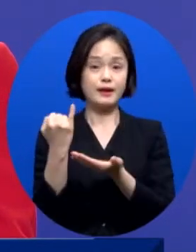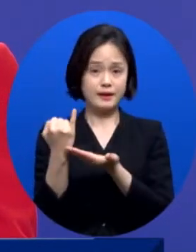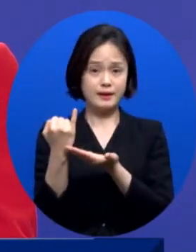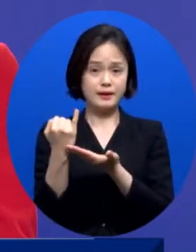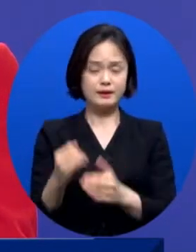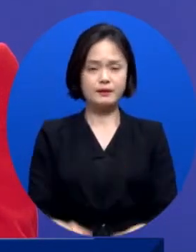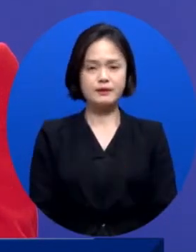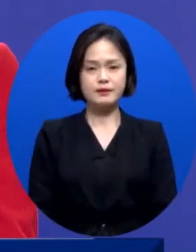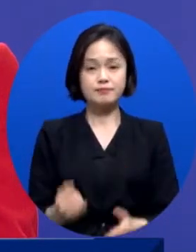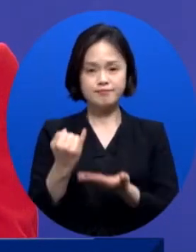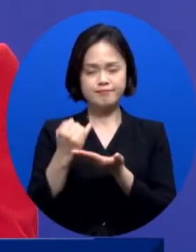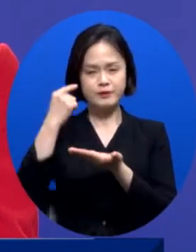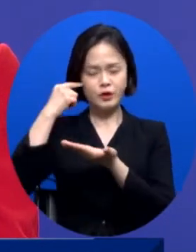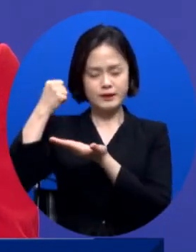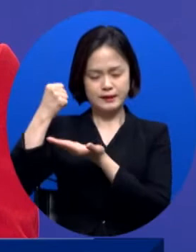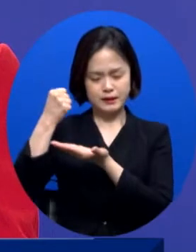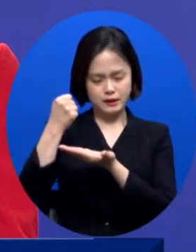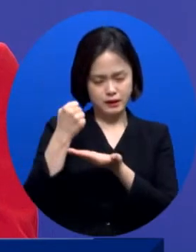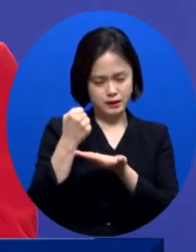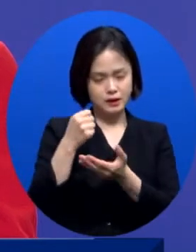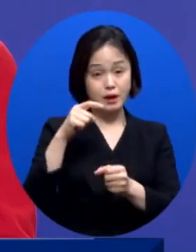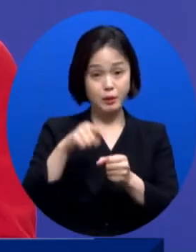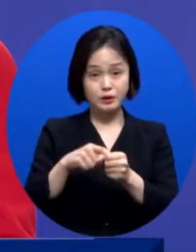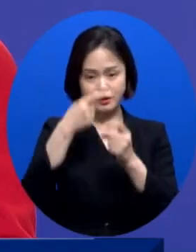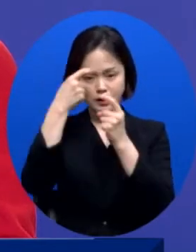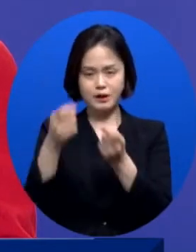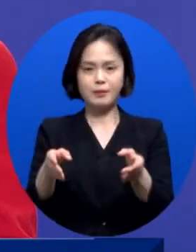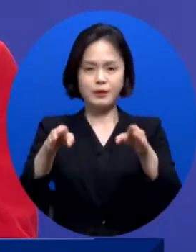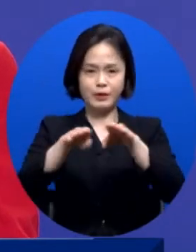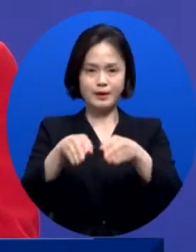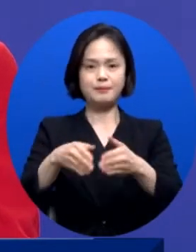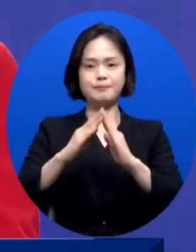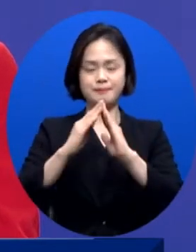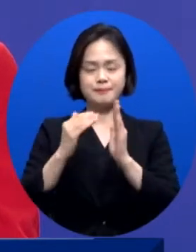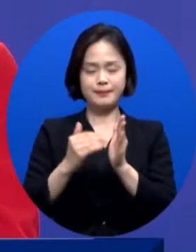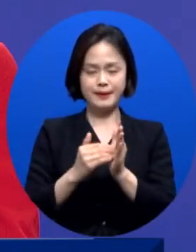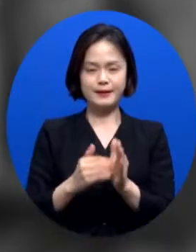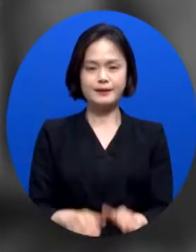숭고한 정신을 계승하기 위한 공간이 마련됐다고 합니다. 김수지 기자입니다.